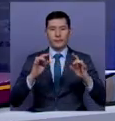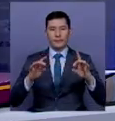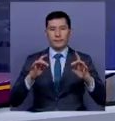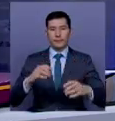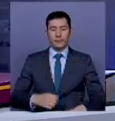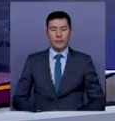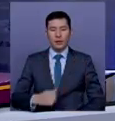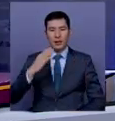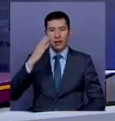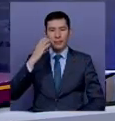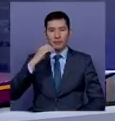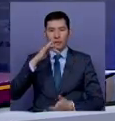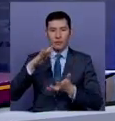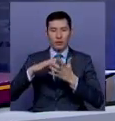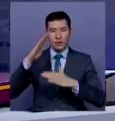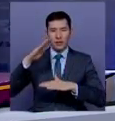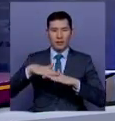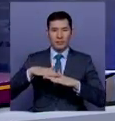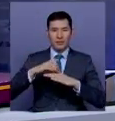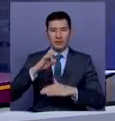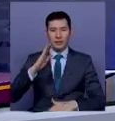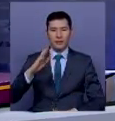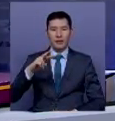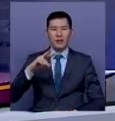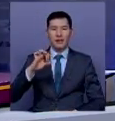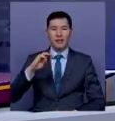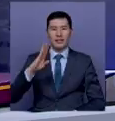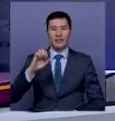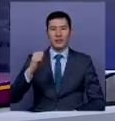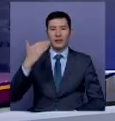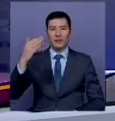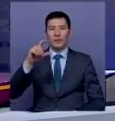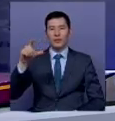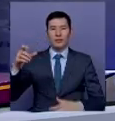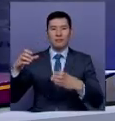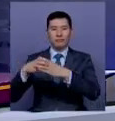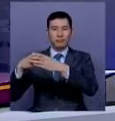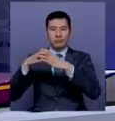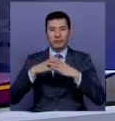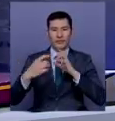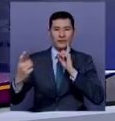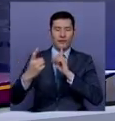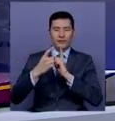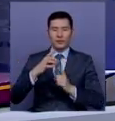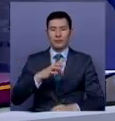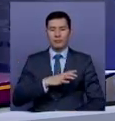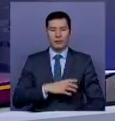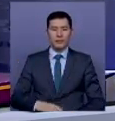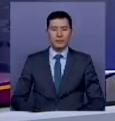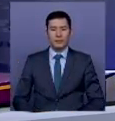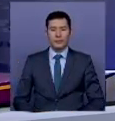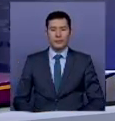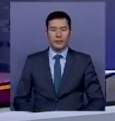Алматы әкімі Бақытжан Сағынтаев Литваның қала әкімдерін қабылдады. Делегацияны Литваның Қазақстандағы төтенше және өкілетті